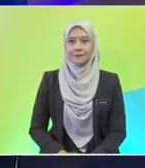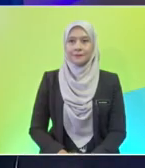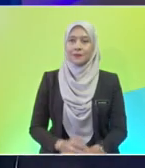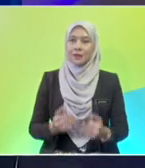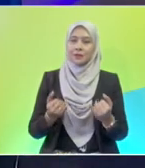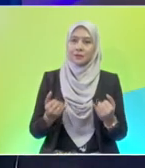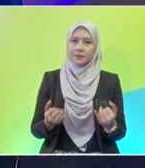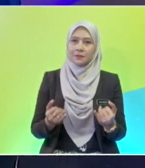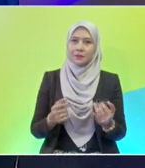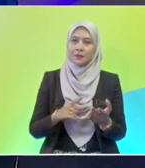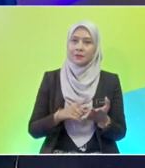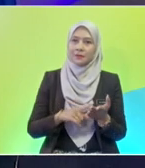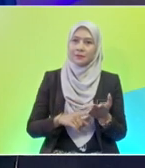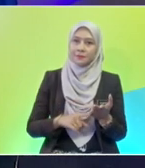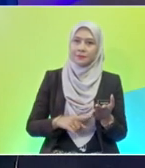untuk